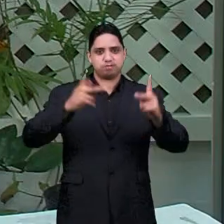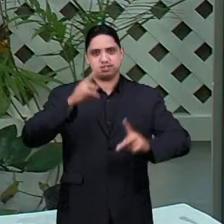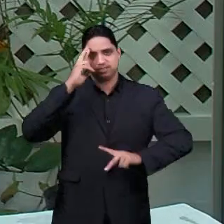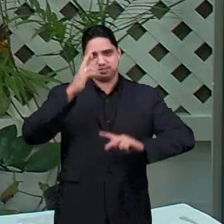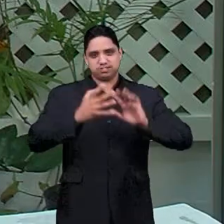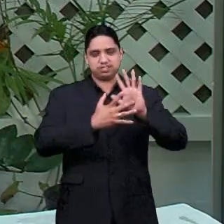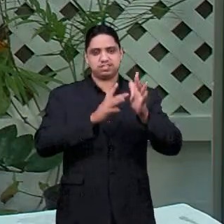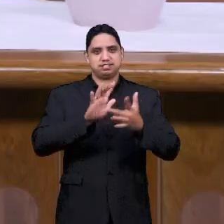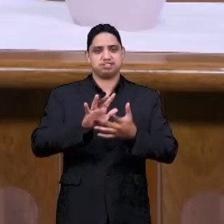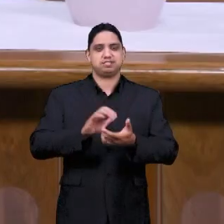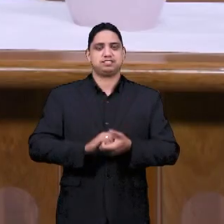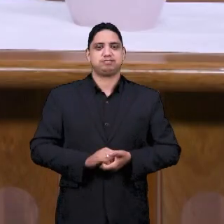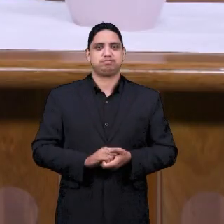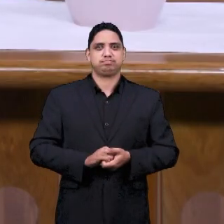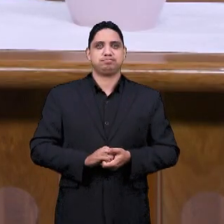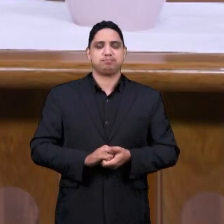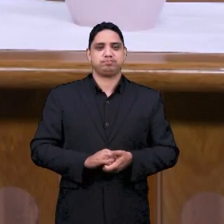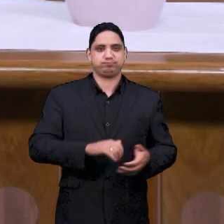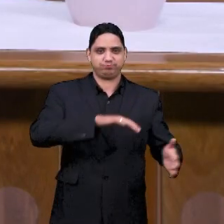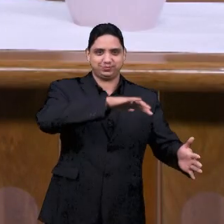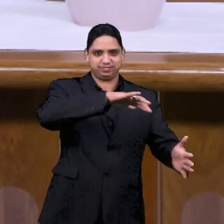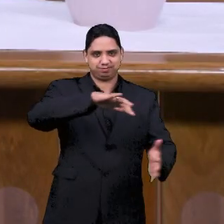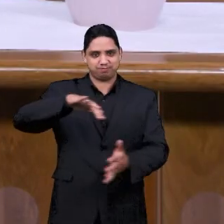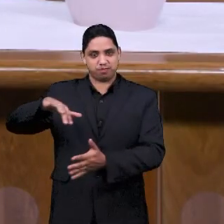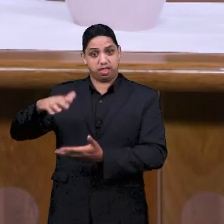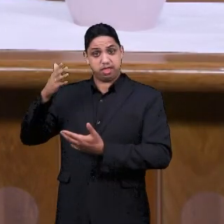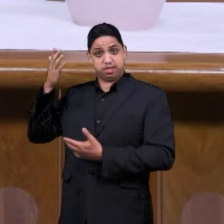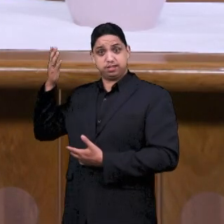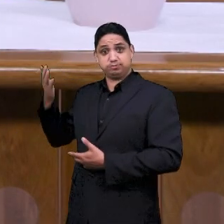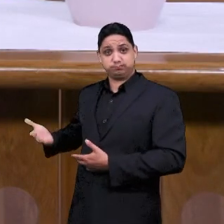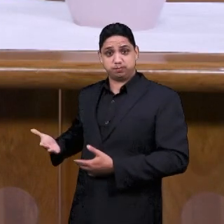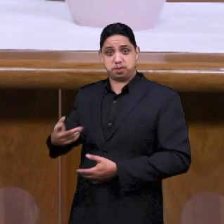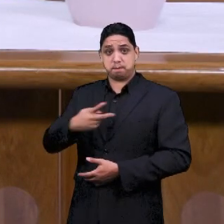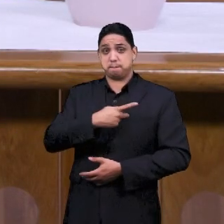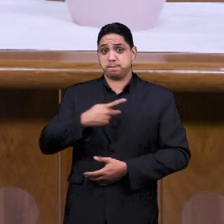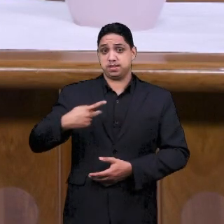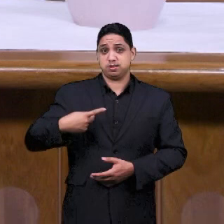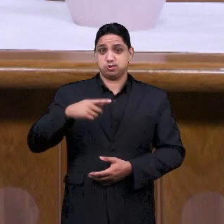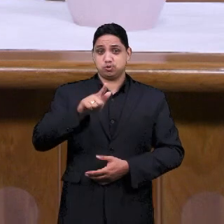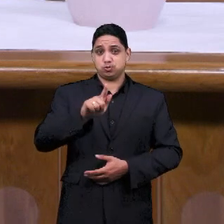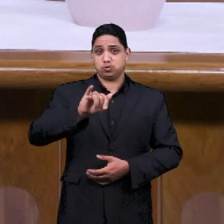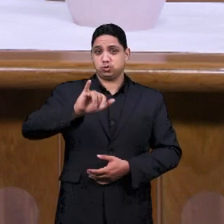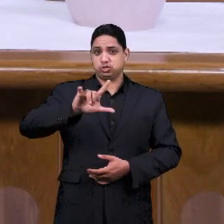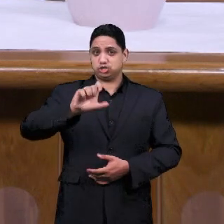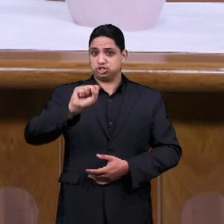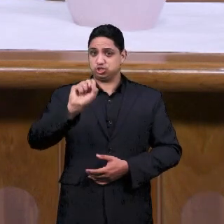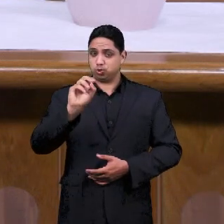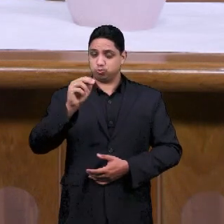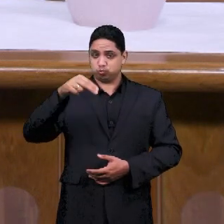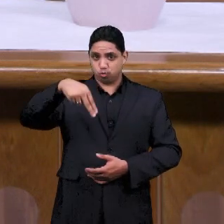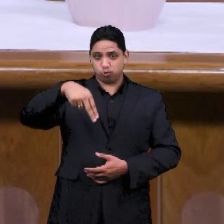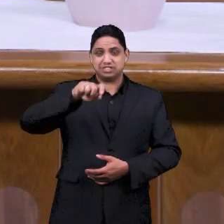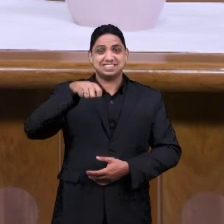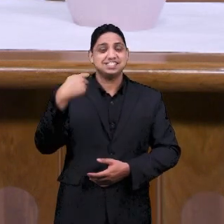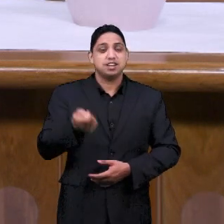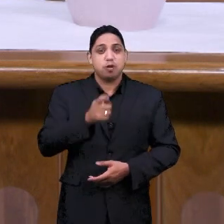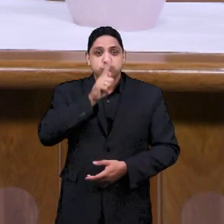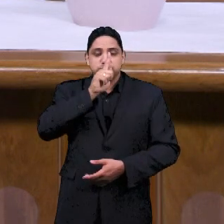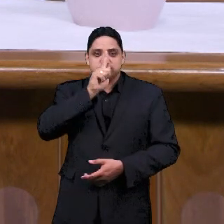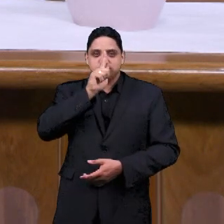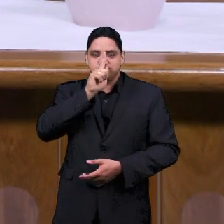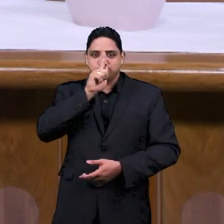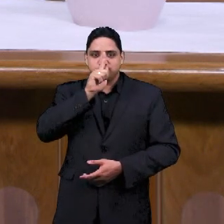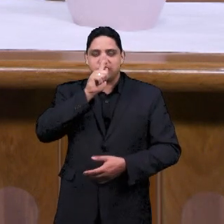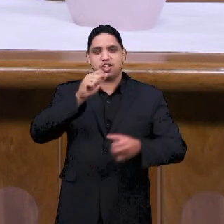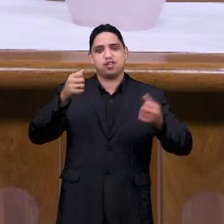Seigneur. Je veux saluer à tous les frères et sœurs dans la paix du Seigneur Jésus et dire que nous sommes ici pour donner la séquence à notre école